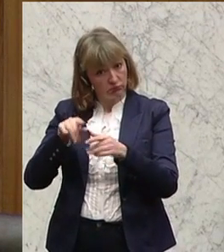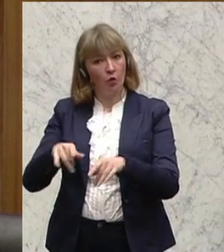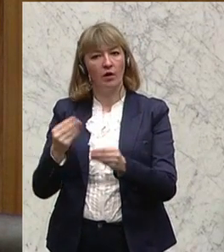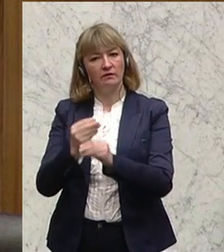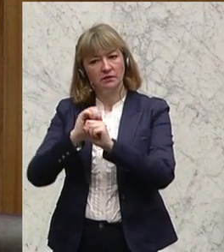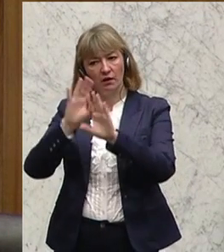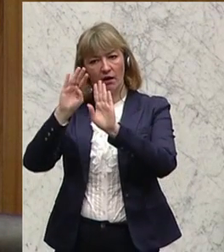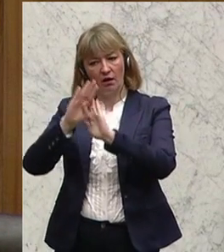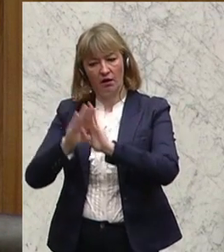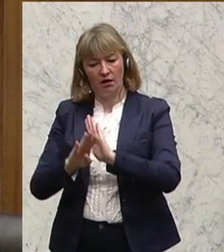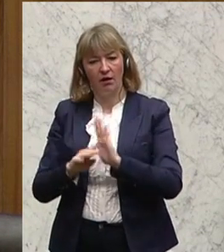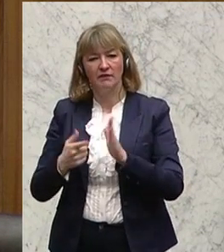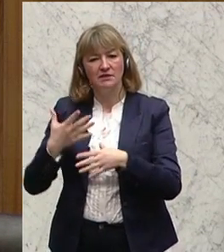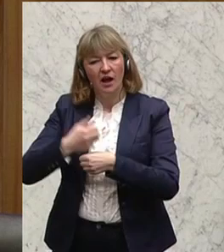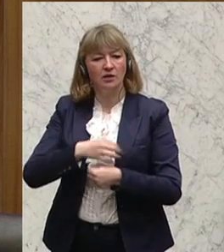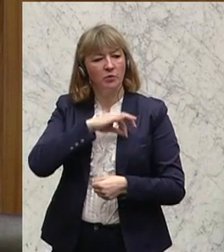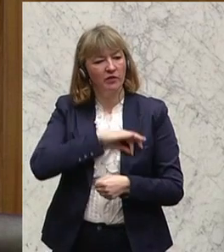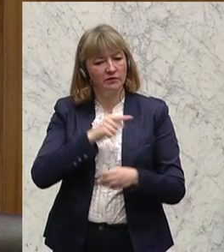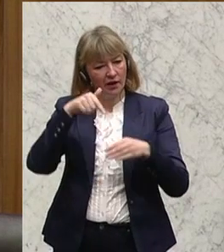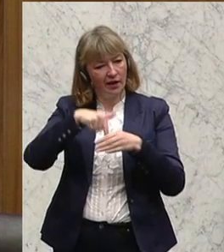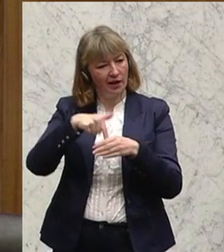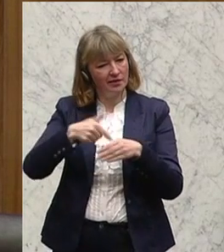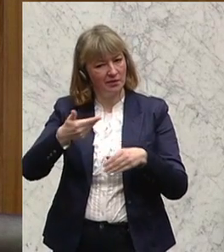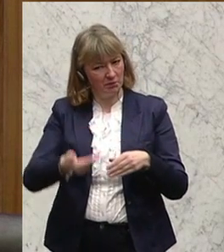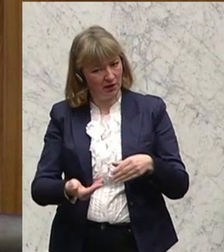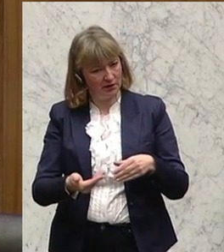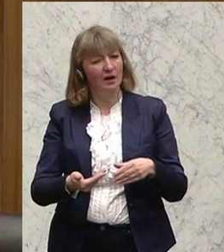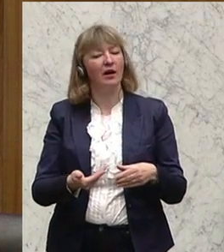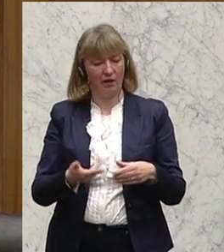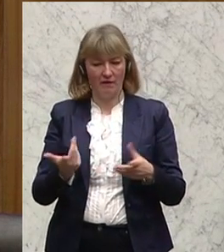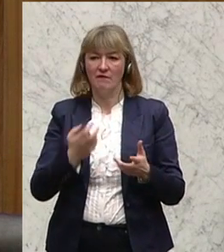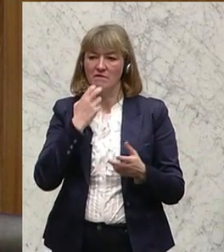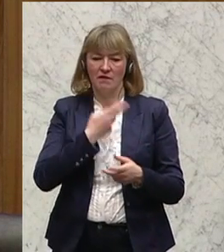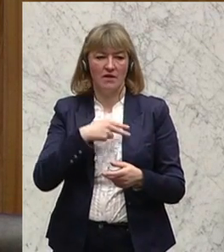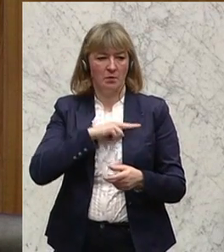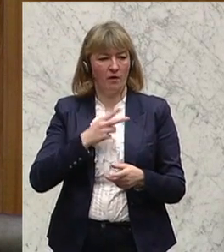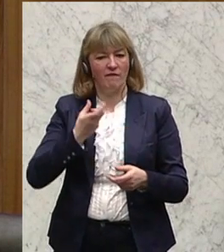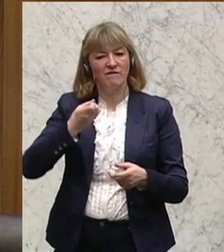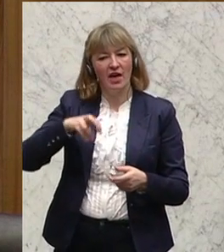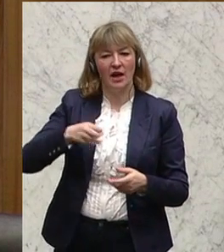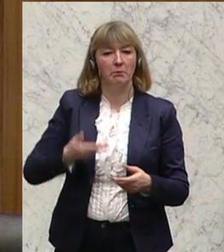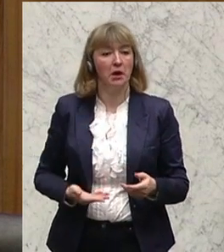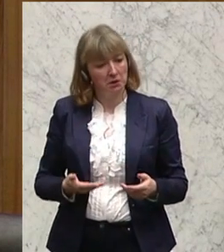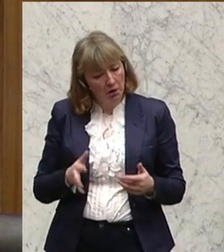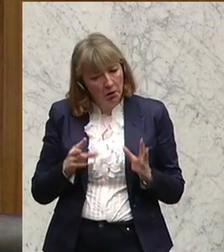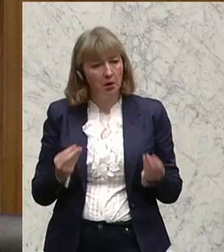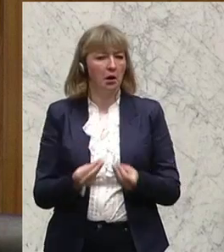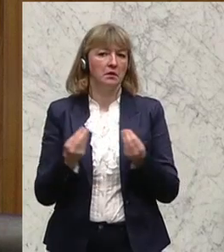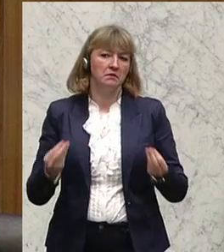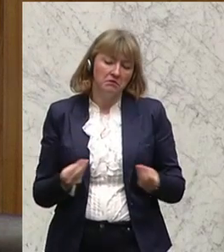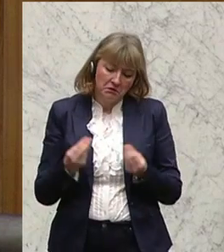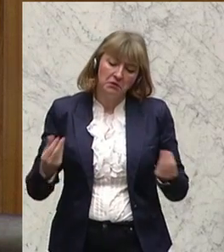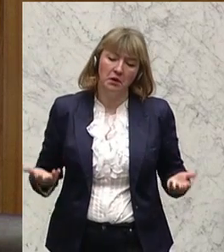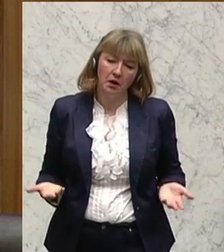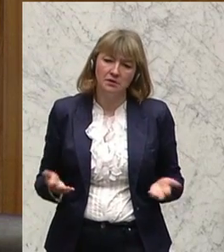auf die Erhaltungspflicht für das Innere des Mietobjekts, die beim Vermieter eben liegt. Das war nicht nichts, aber es war nicht das,